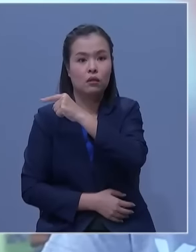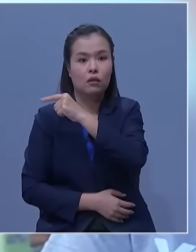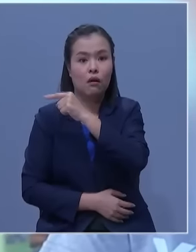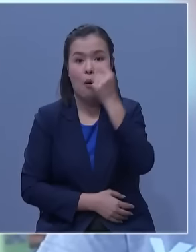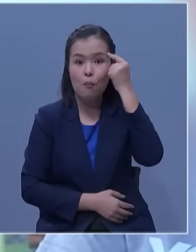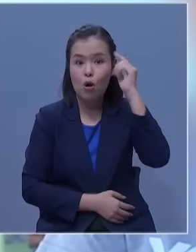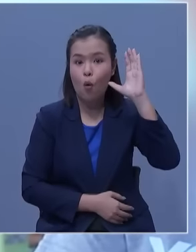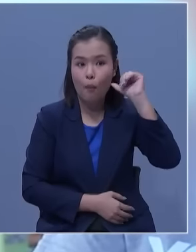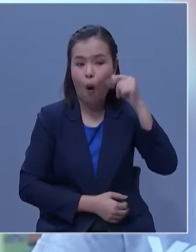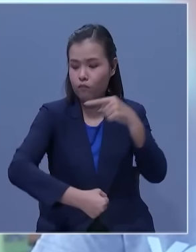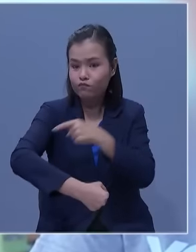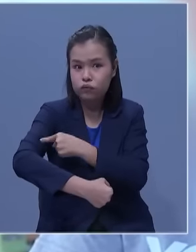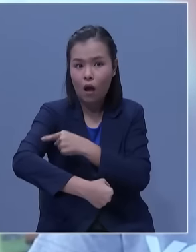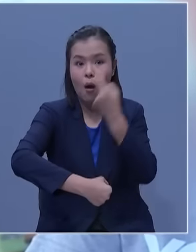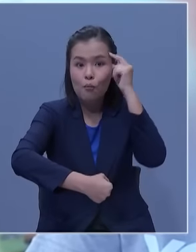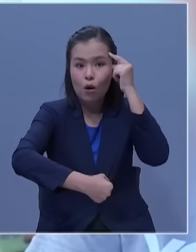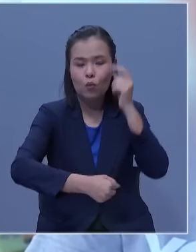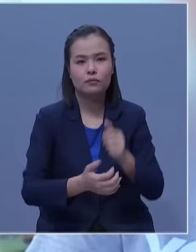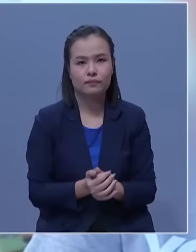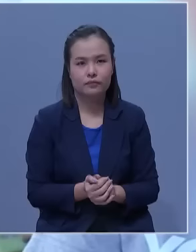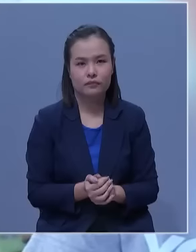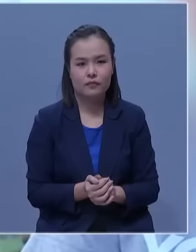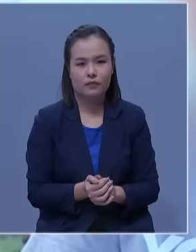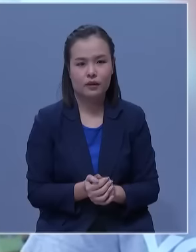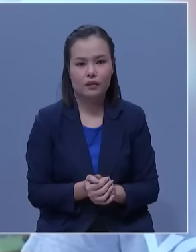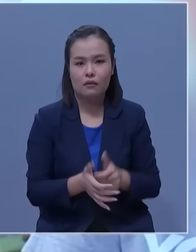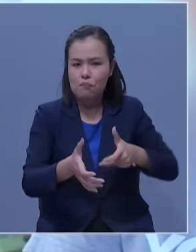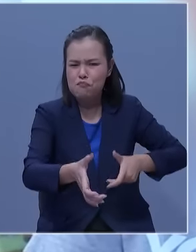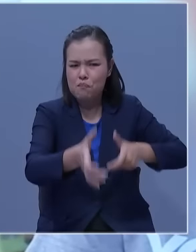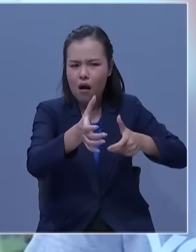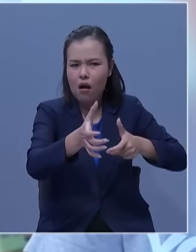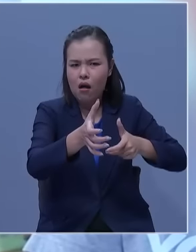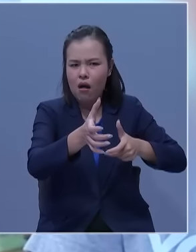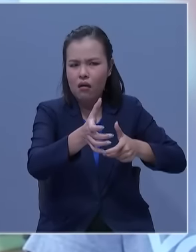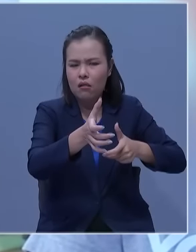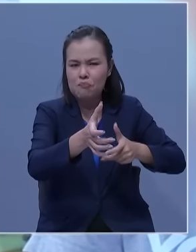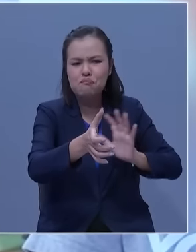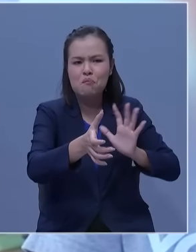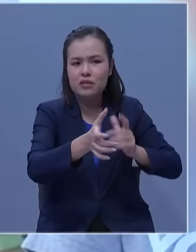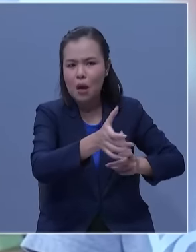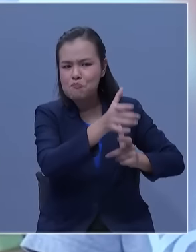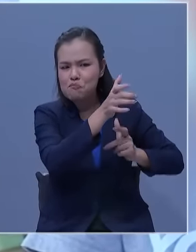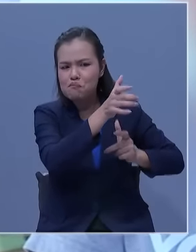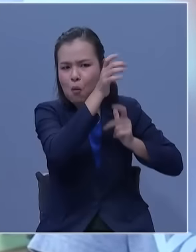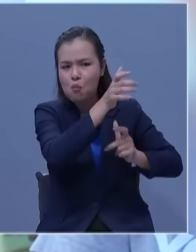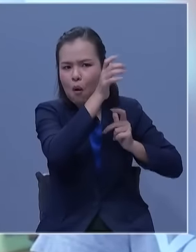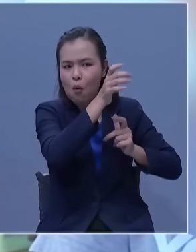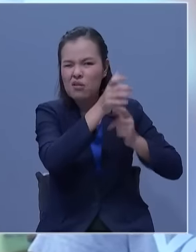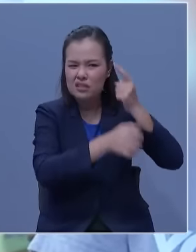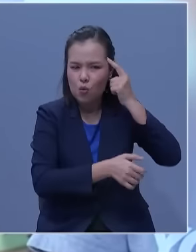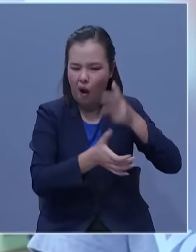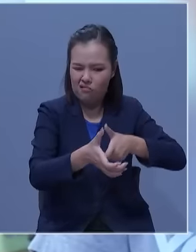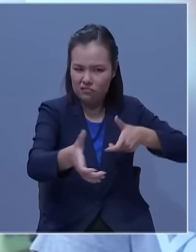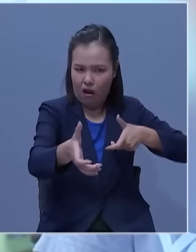ล้ว แต่รอบแรกยิงนั่นก็รูทองก่อนแต่รูทองน่าจะยิงขึ้นฟ้าพอมันดังแรงๆต้องเป็นรูทอง